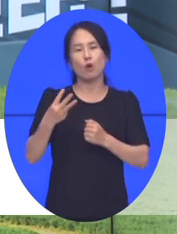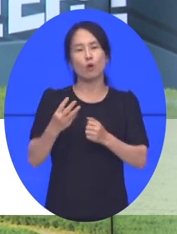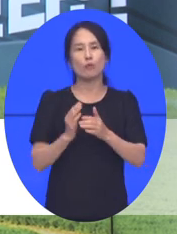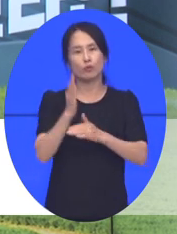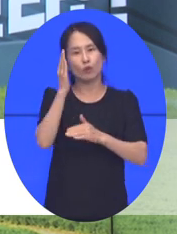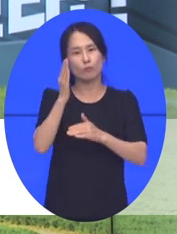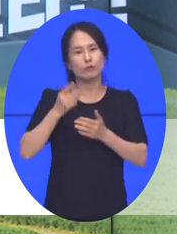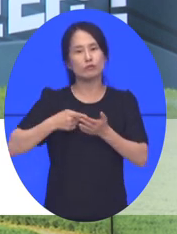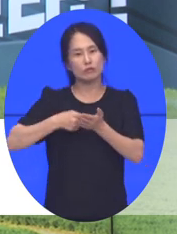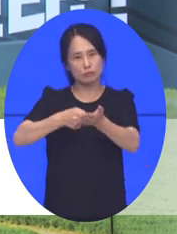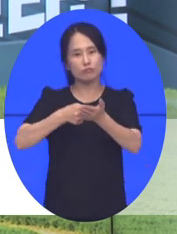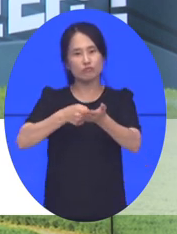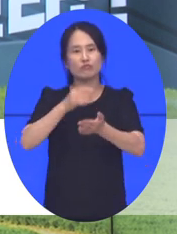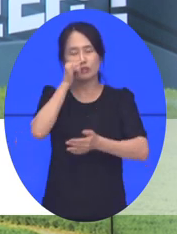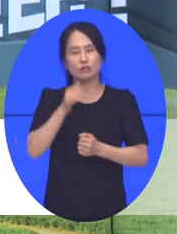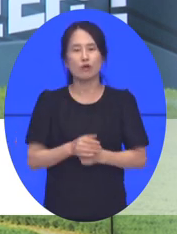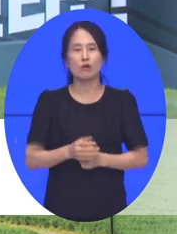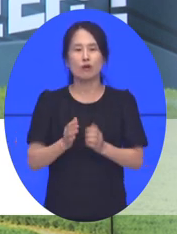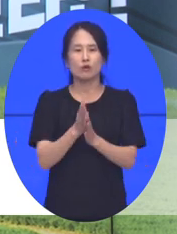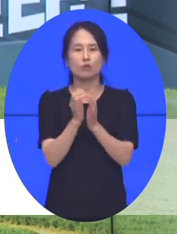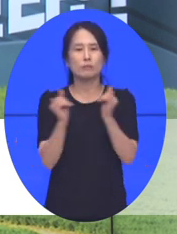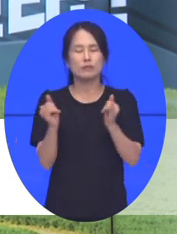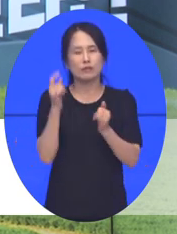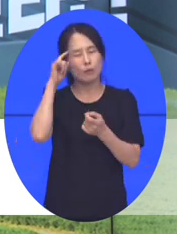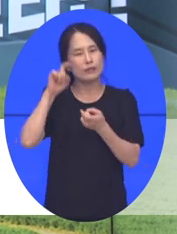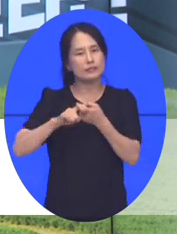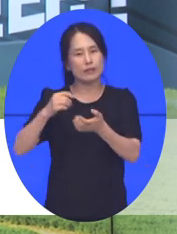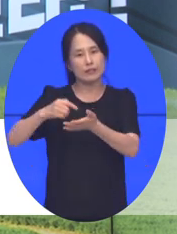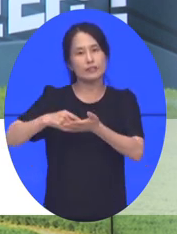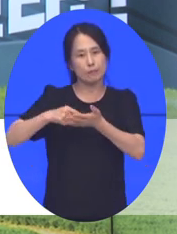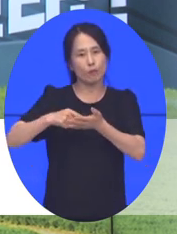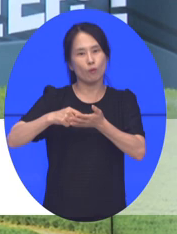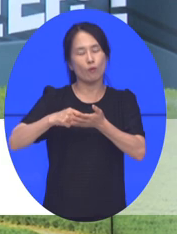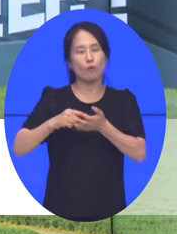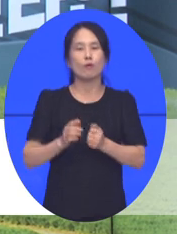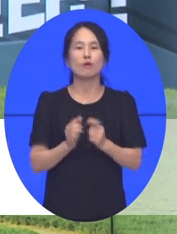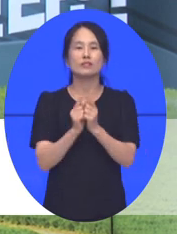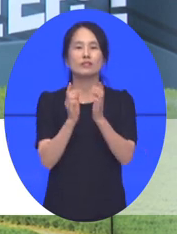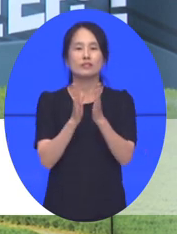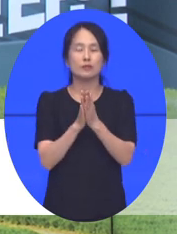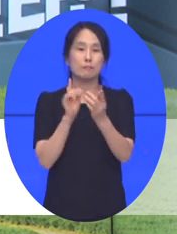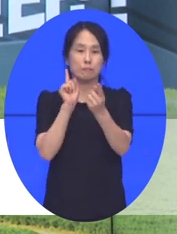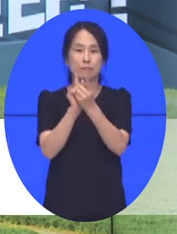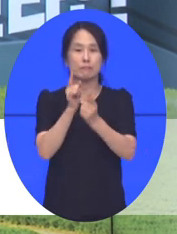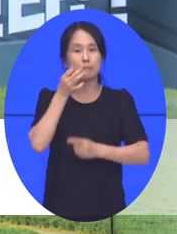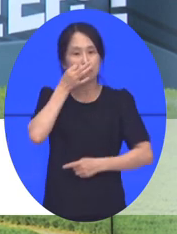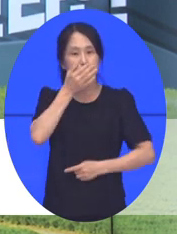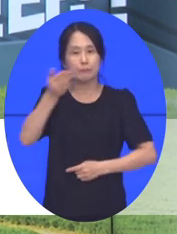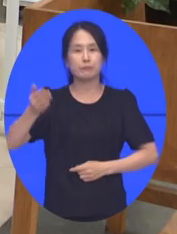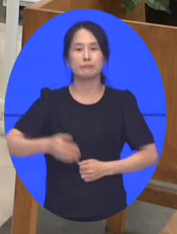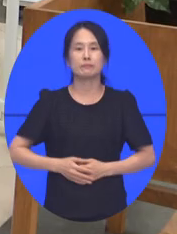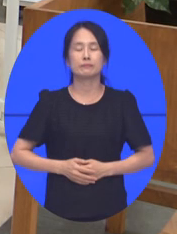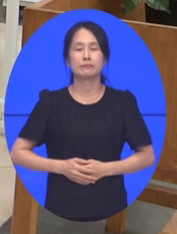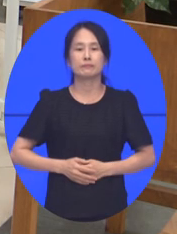발굴했습니다. 도민들의 관심과 제보가 큰 도움이 됐는데요. 제보 도민들을 직접 만나봤습니다.